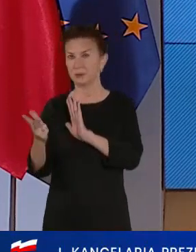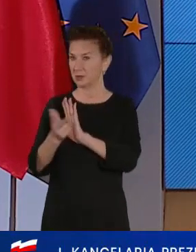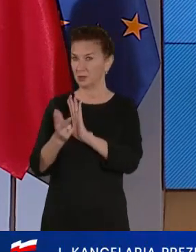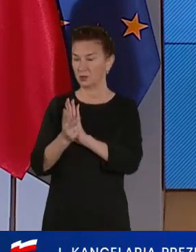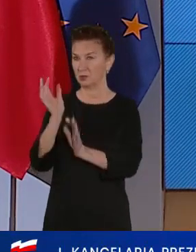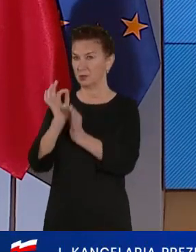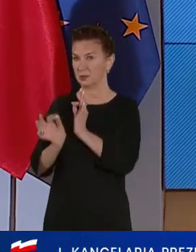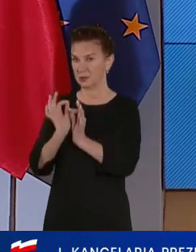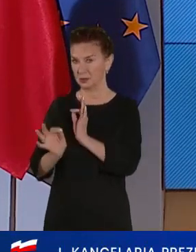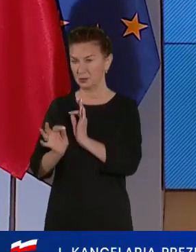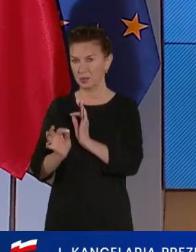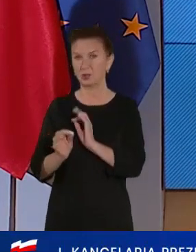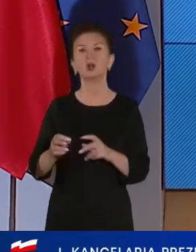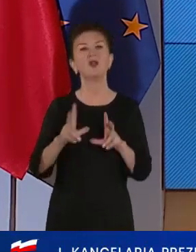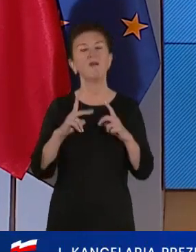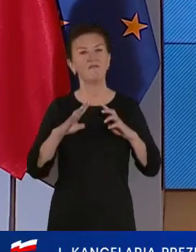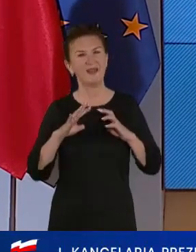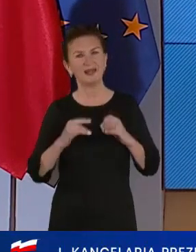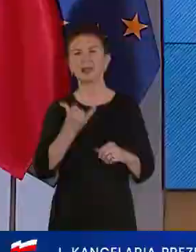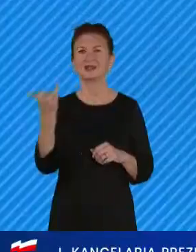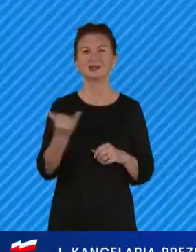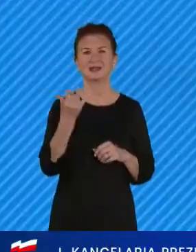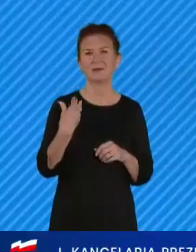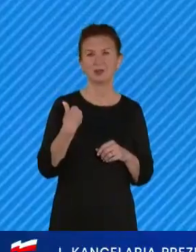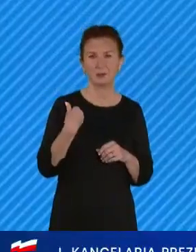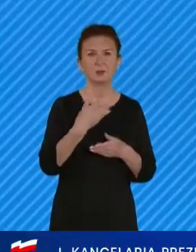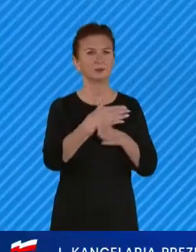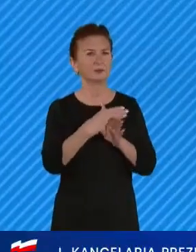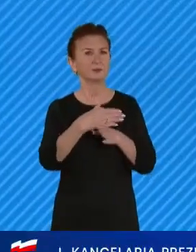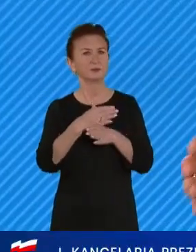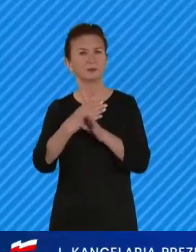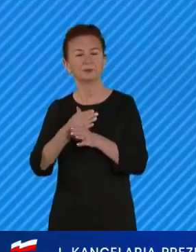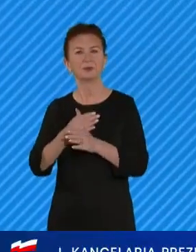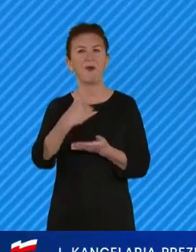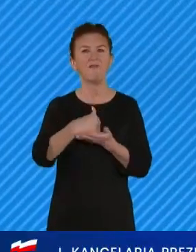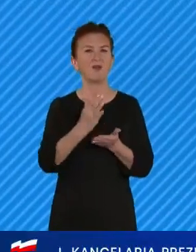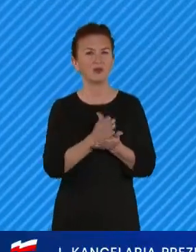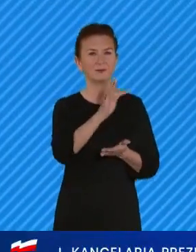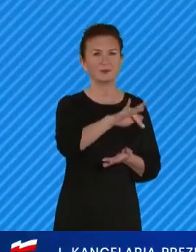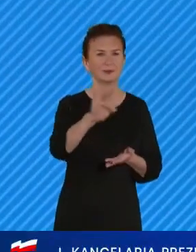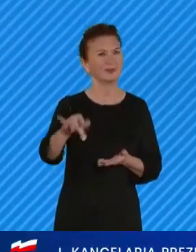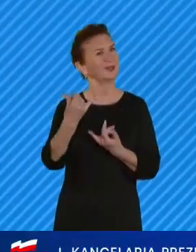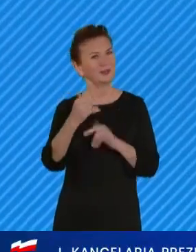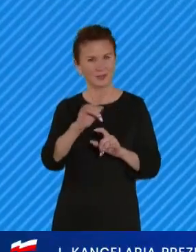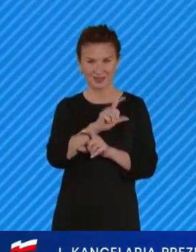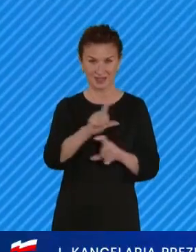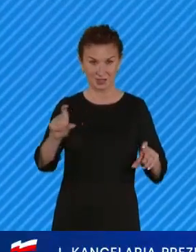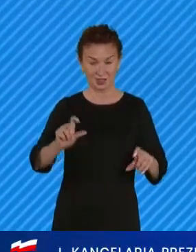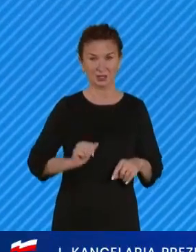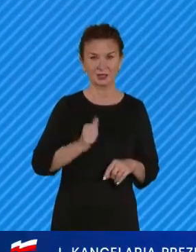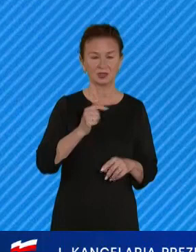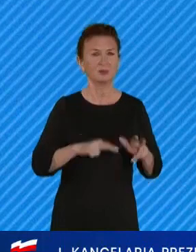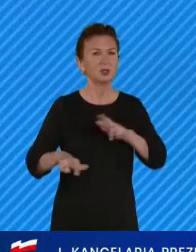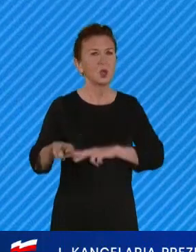17-18 stycznia, czyli ferie, które zwykle były rozłożone na różne województwa w różnym czasie po to, żeby właśnie